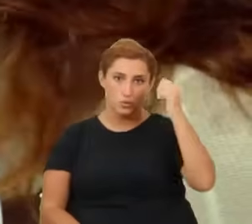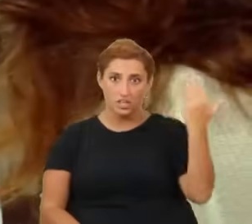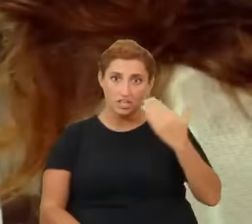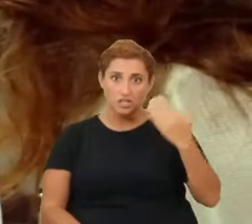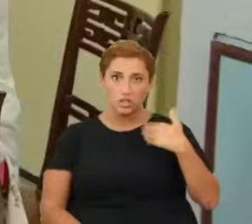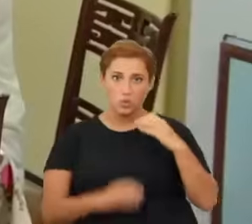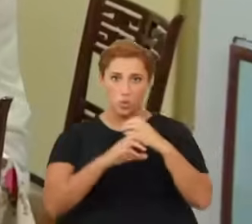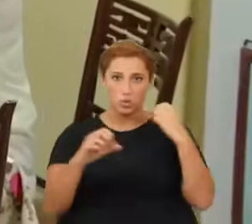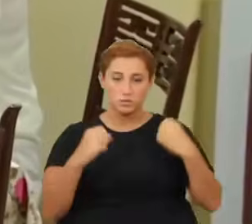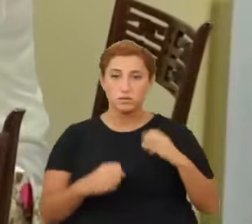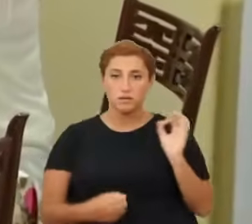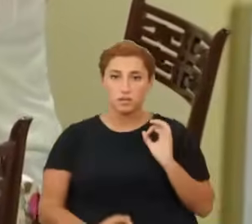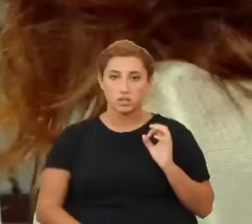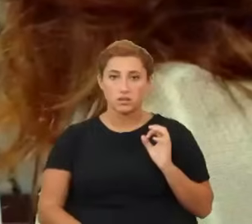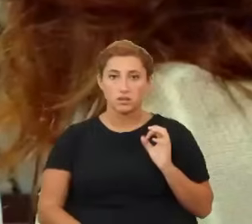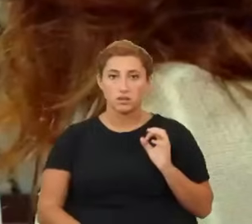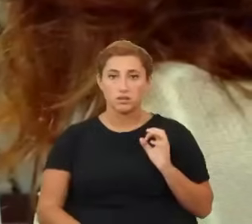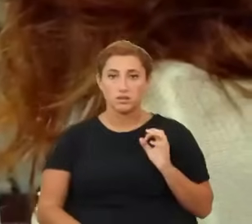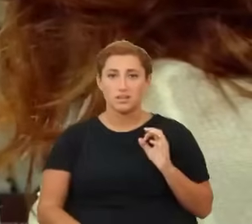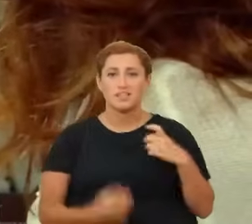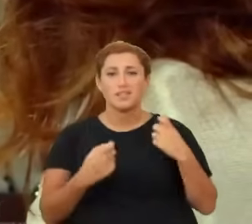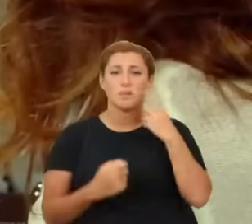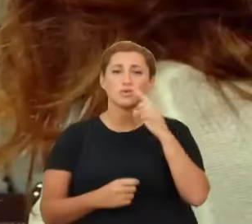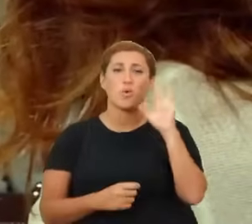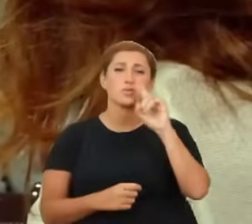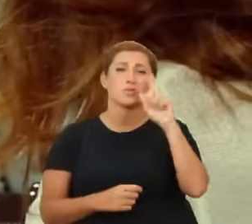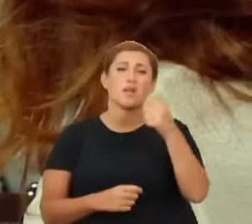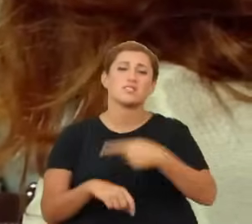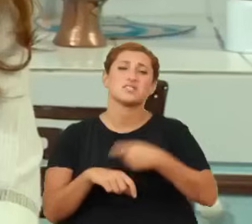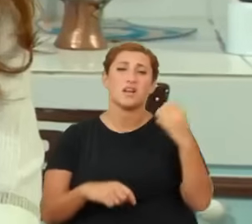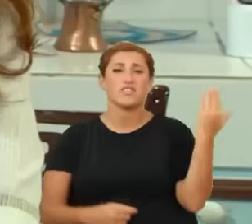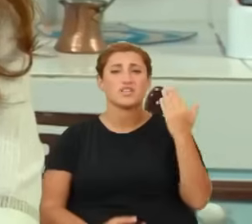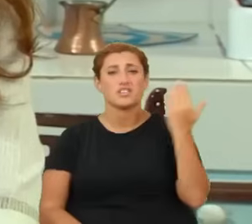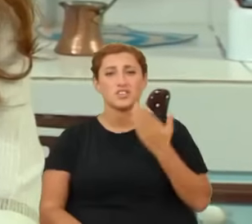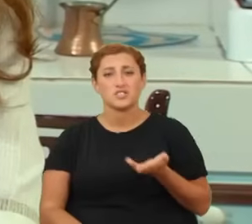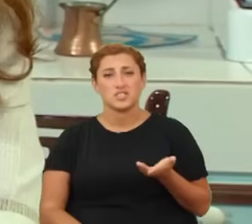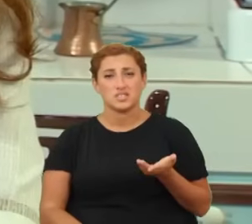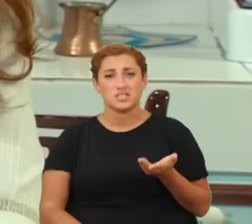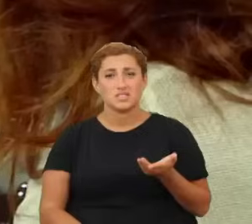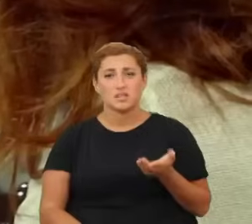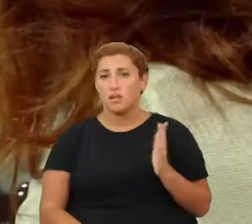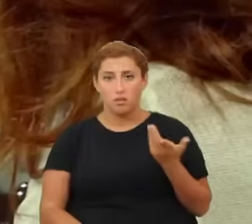gideceğiz ya otobüsle. Hı hı. Nereden baksan 15-16 saat sürecek yani.